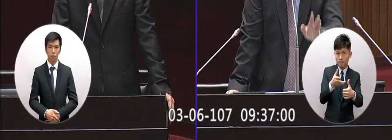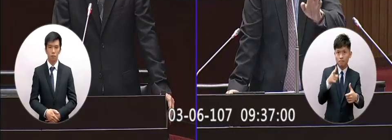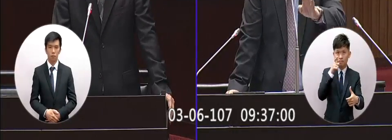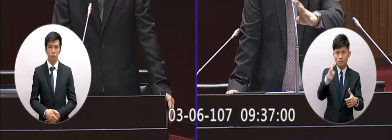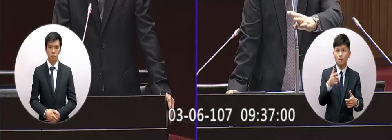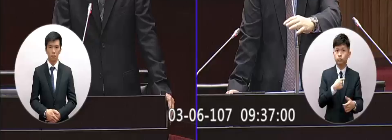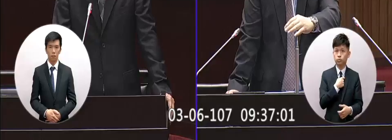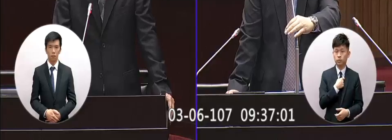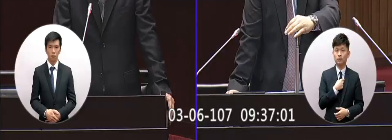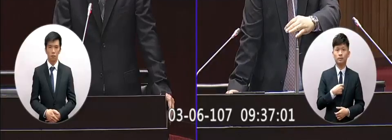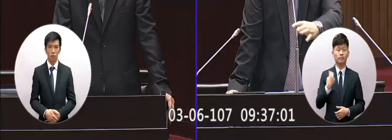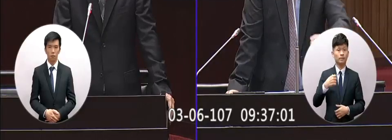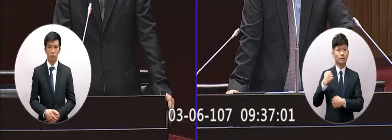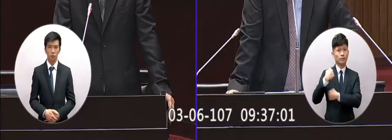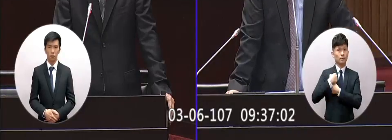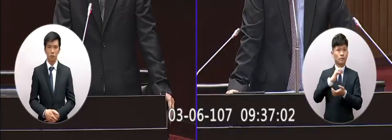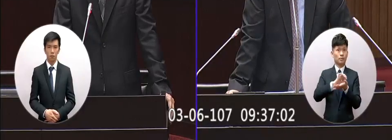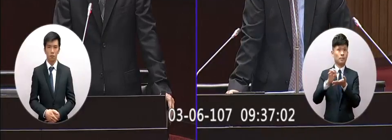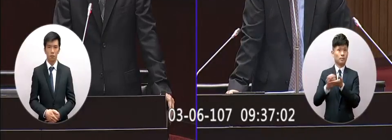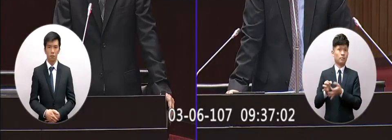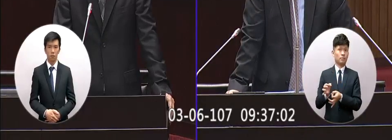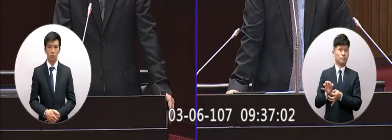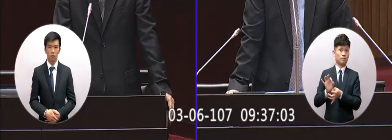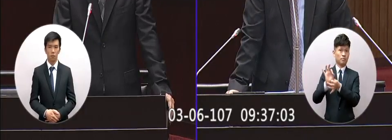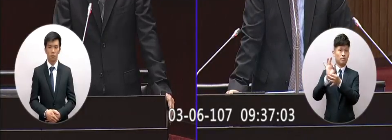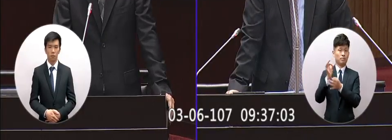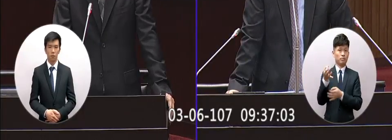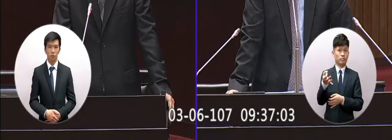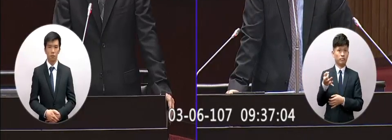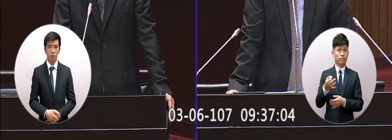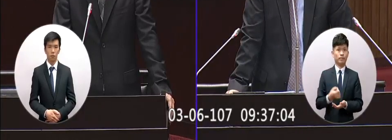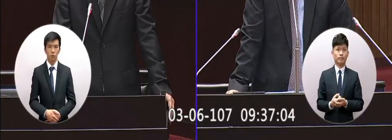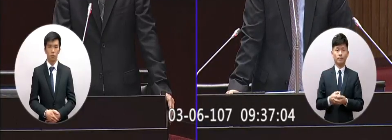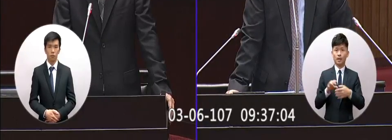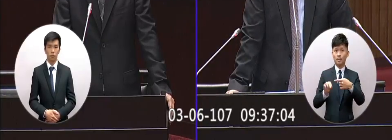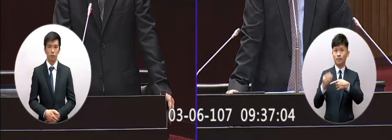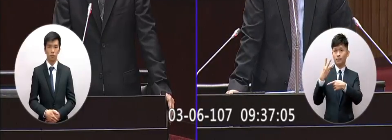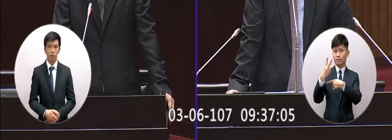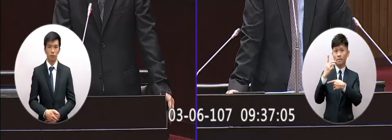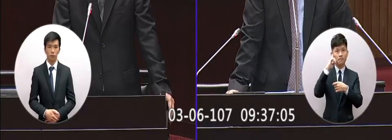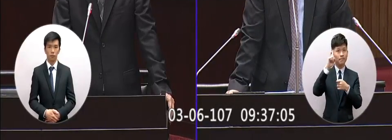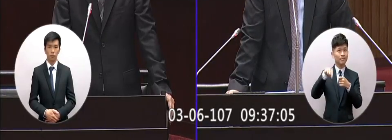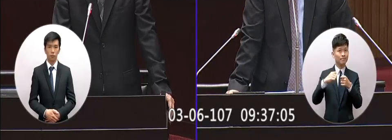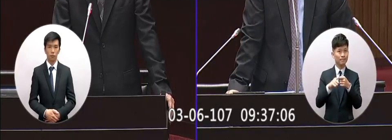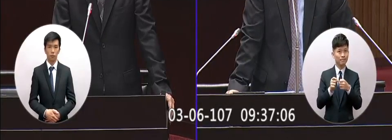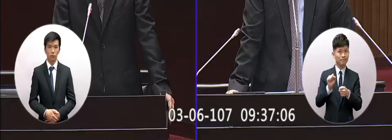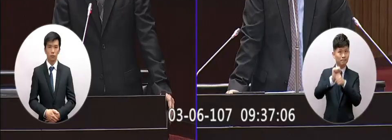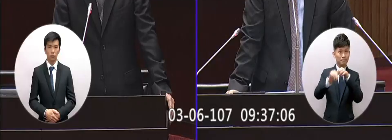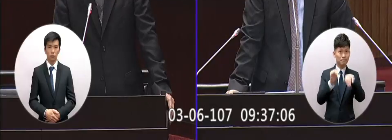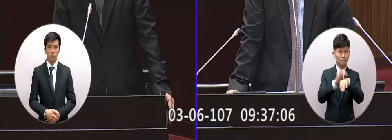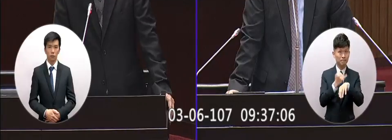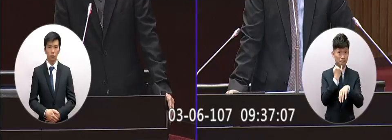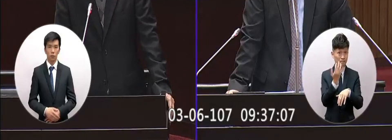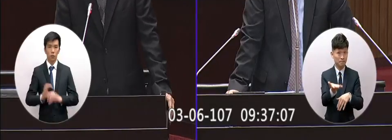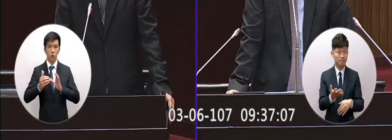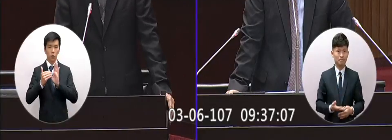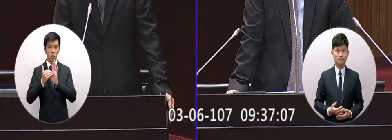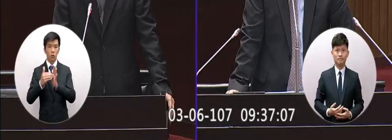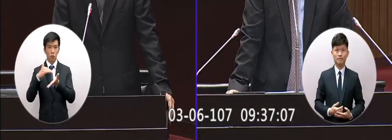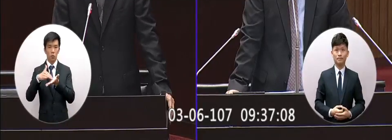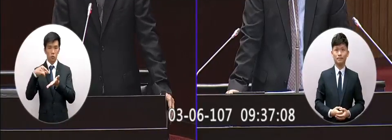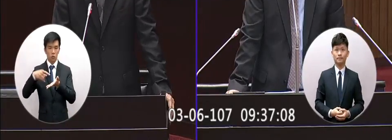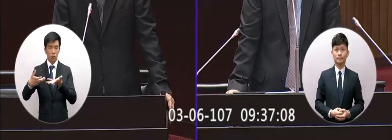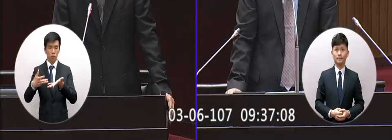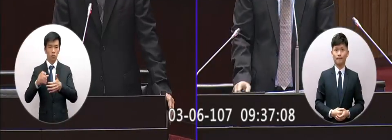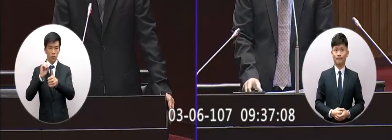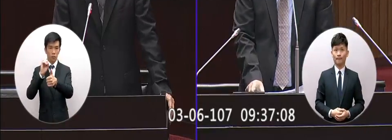是。 军费支出的部分呢，国防预算的部分，3% 在明年能不能达成？ 国防预算这部分跟